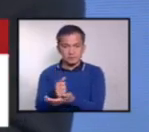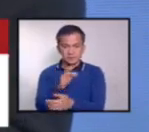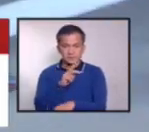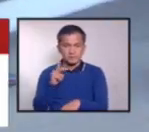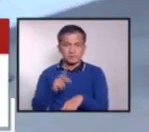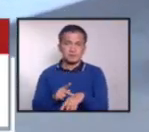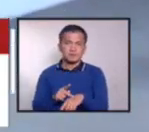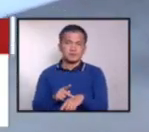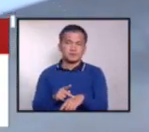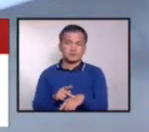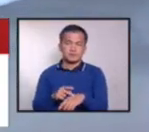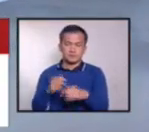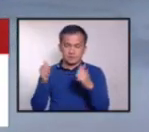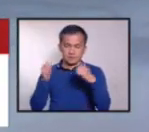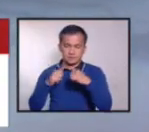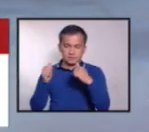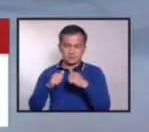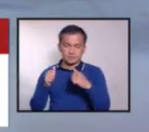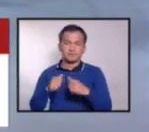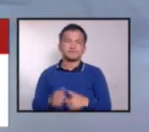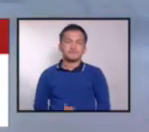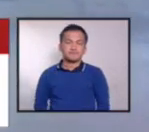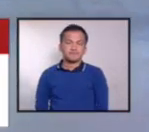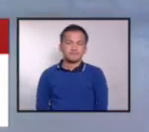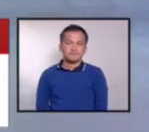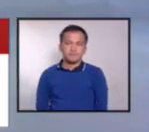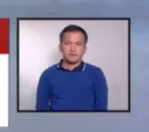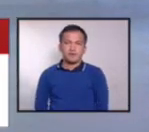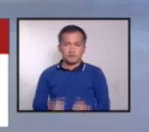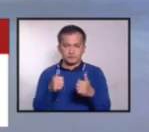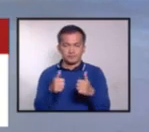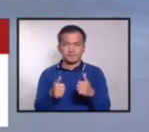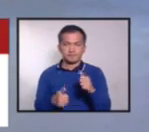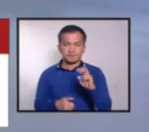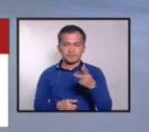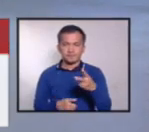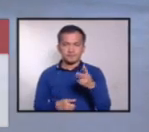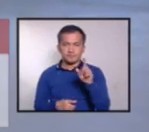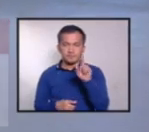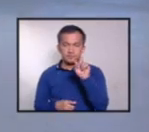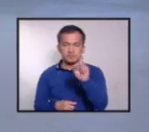yung mga tratadong yun or kasunduan. All right. Pangalawang tanong.